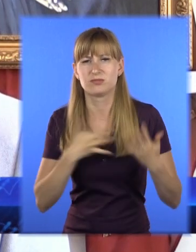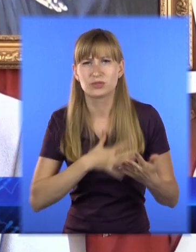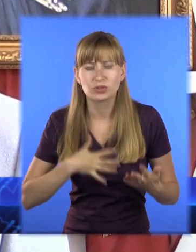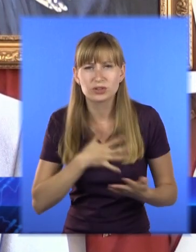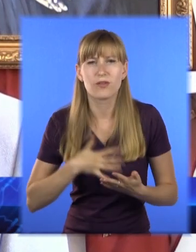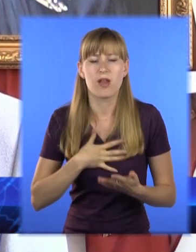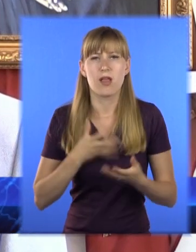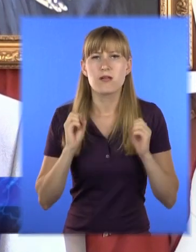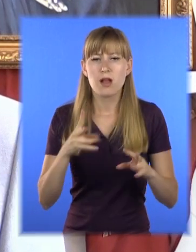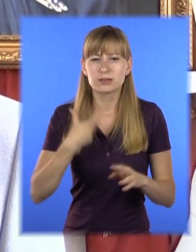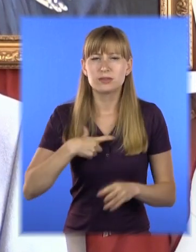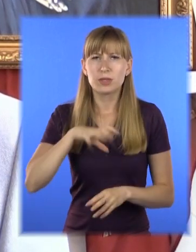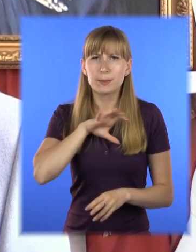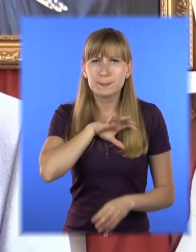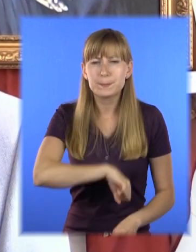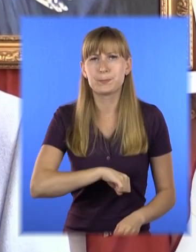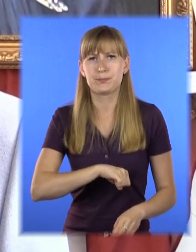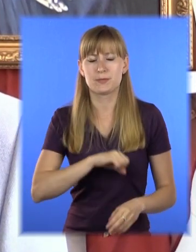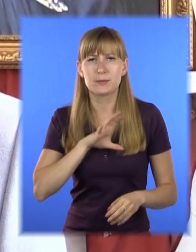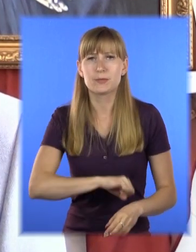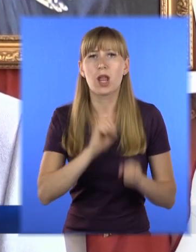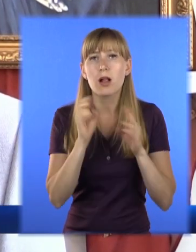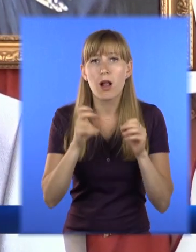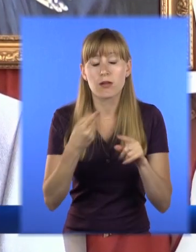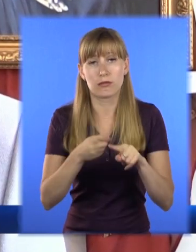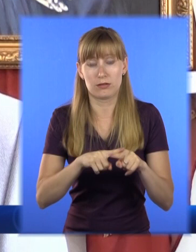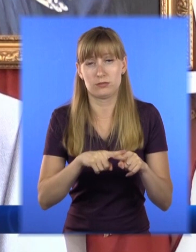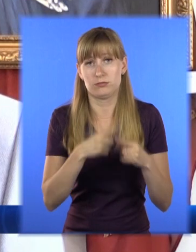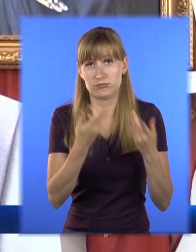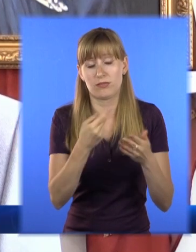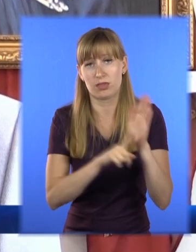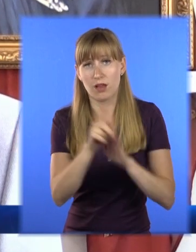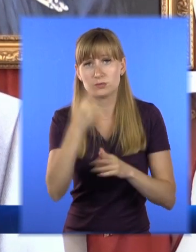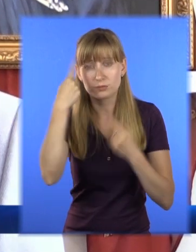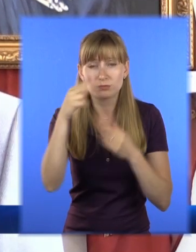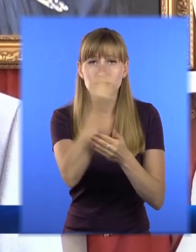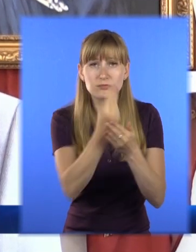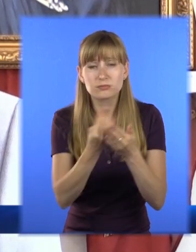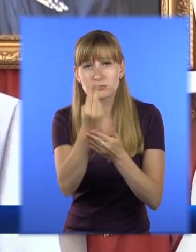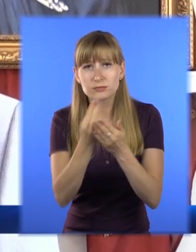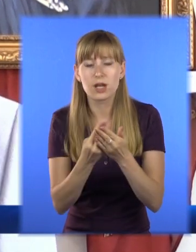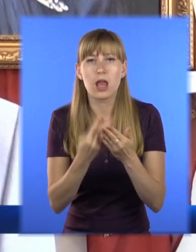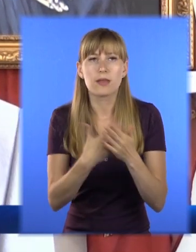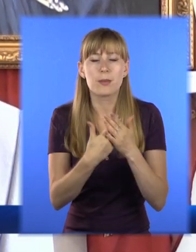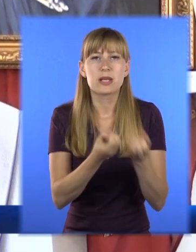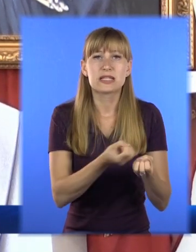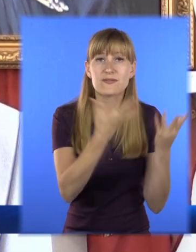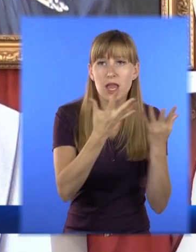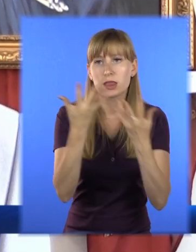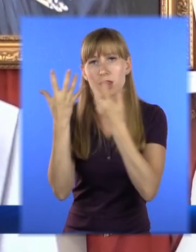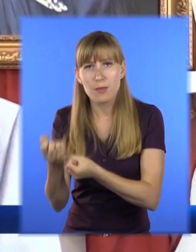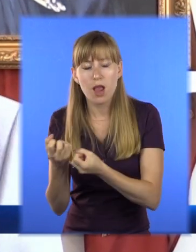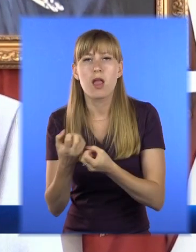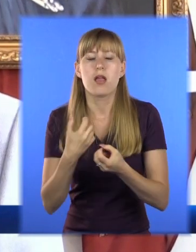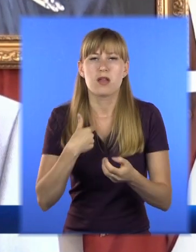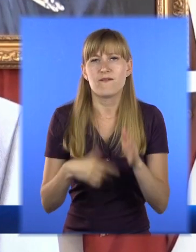приходилось постійно карабкатися, боротися, іскати, розуміти. І благодаря тому, що благодаря якраз цим депресіям я прийшов к такому. Тобто я сравнив світ,